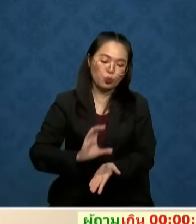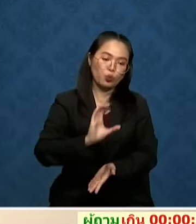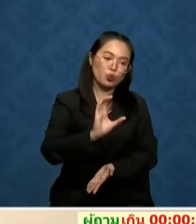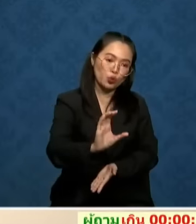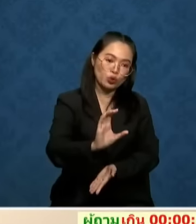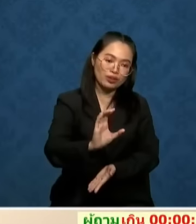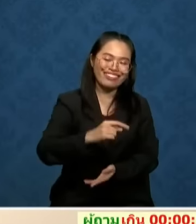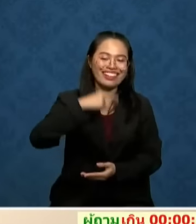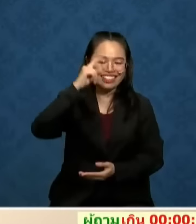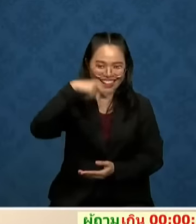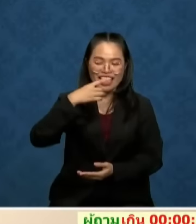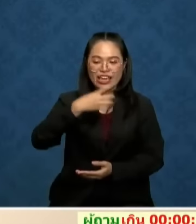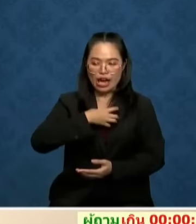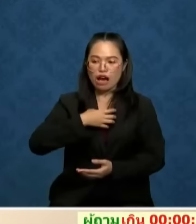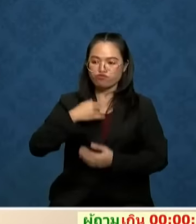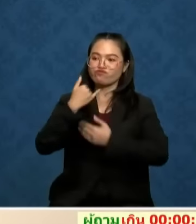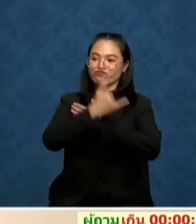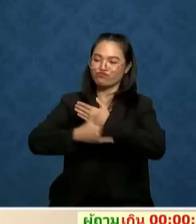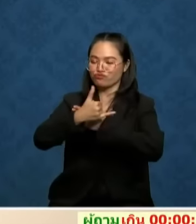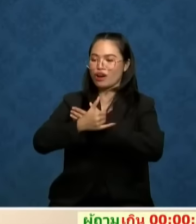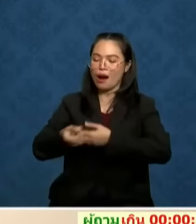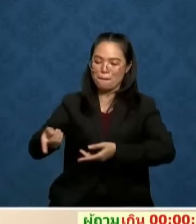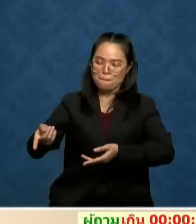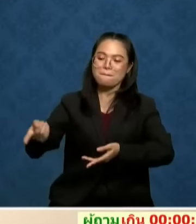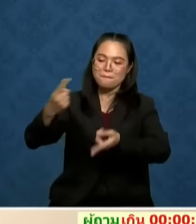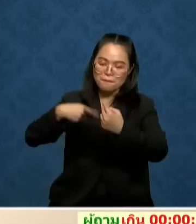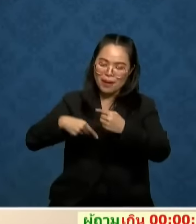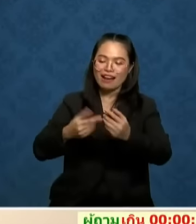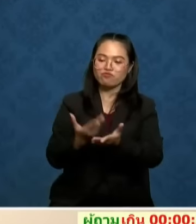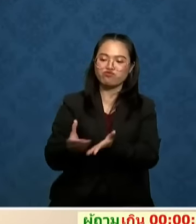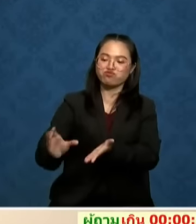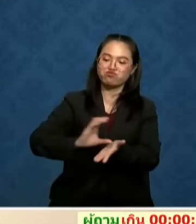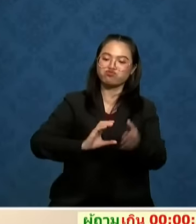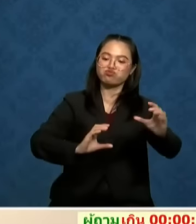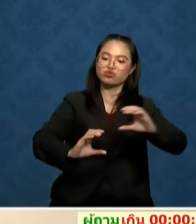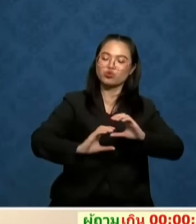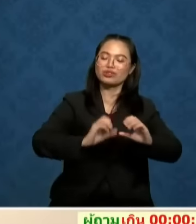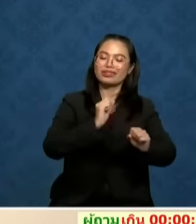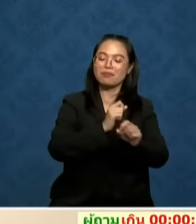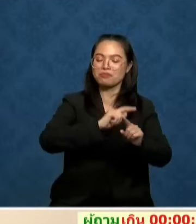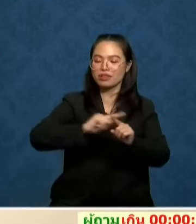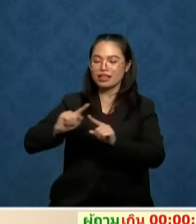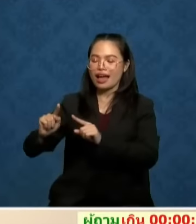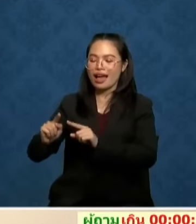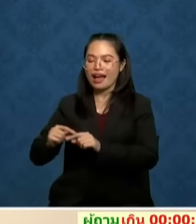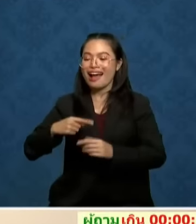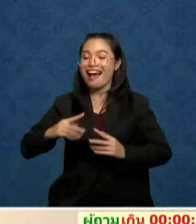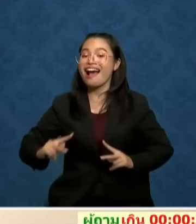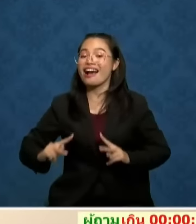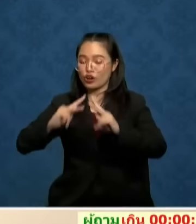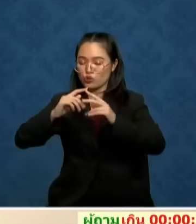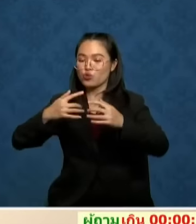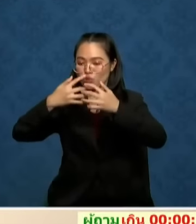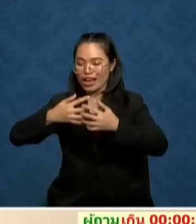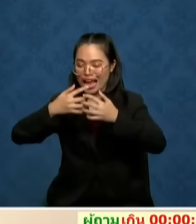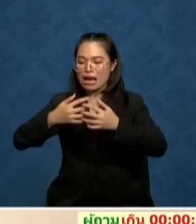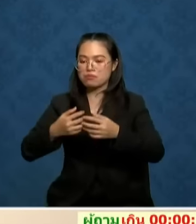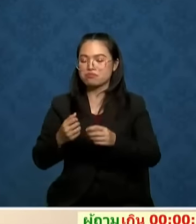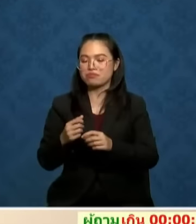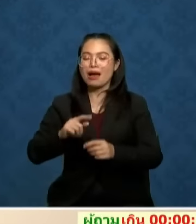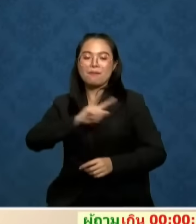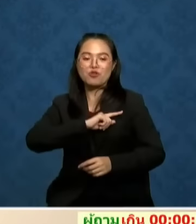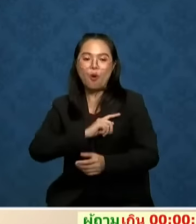ราอยากให้มีนักลงทุนเข้ามาในประเทศกระทรวงอุตสาหกรรมเรามีหน้าที่นะคะอำนวยความสะดวกไม่ว่าจะเป็นเรื่องของใบอนุญาตหรือการ